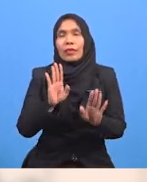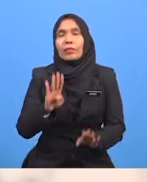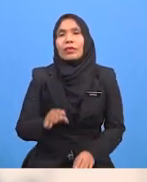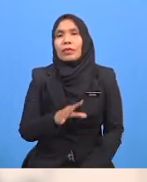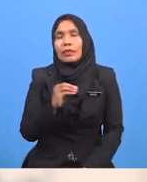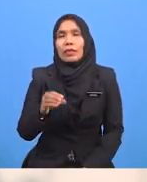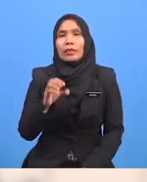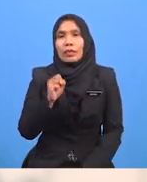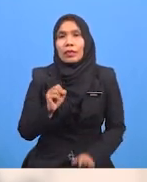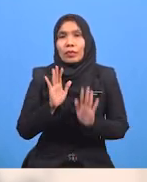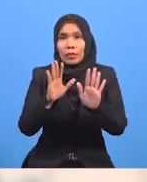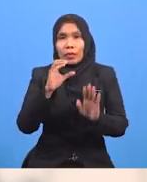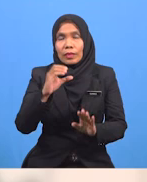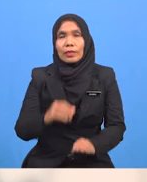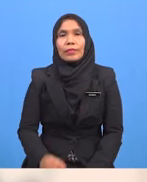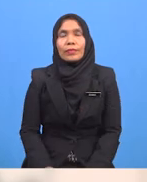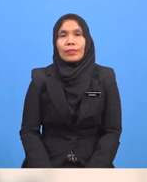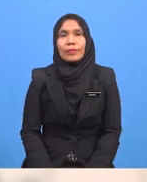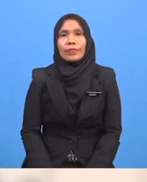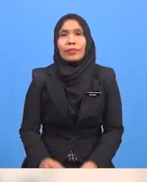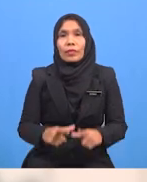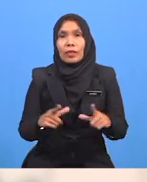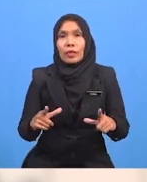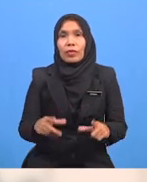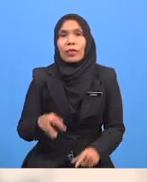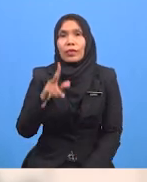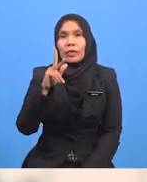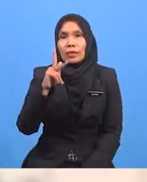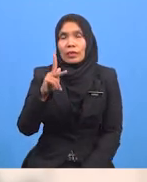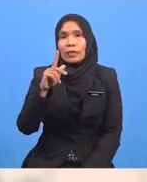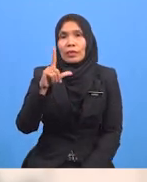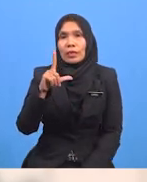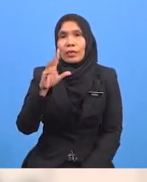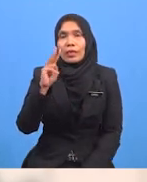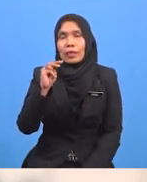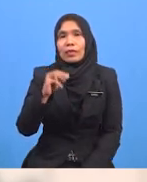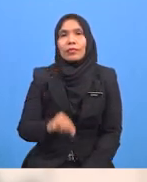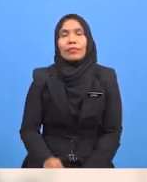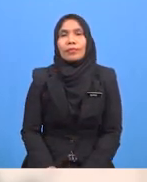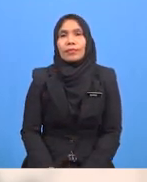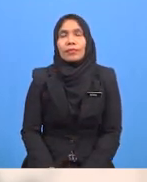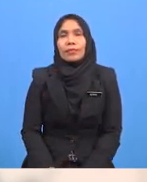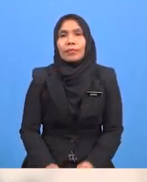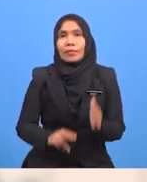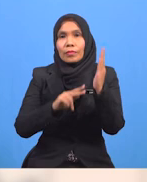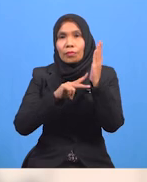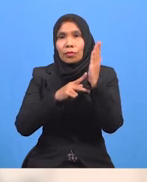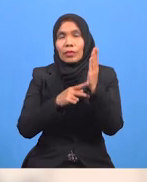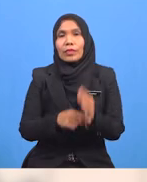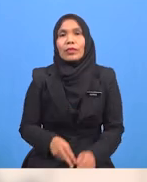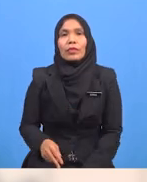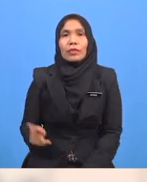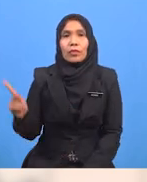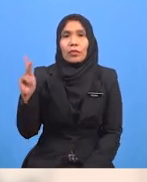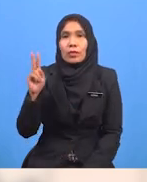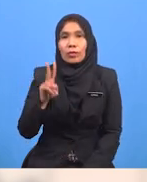eskalasi Maka luas segitiga KLM 8C fase2 bagi hasil darah